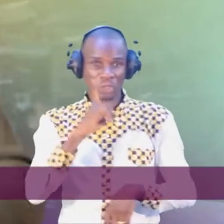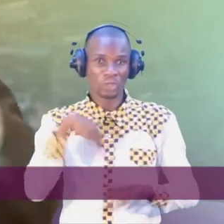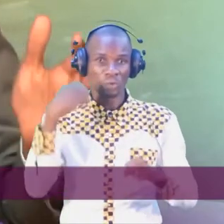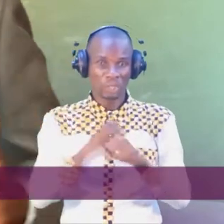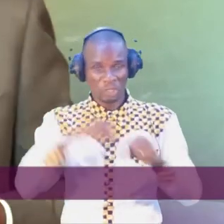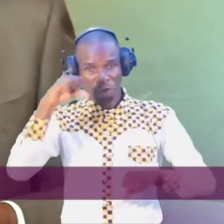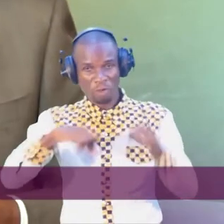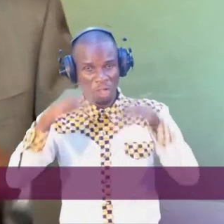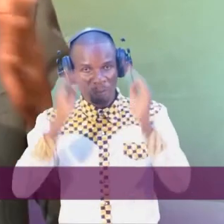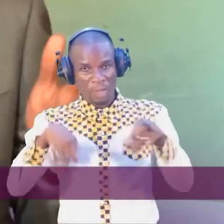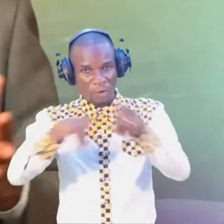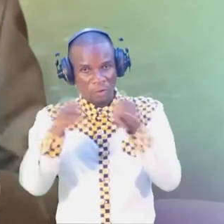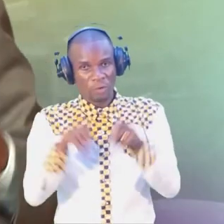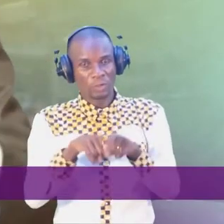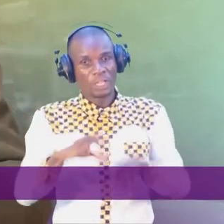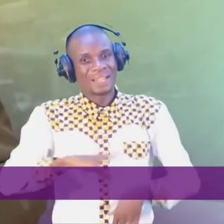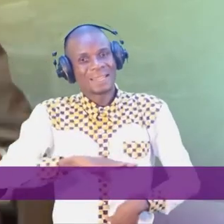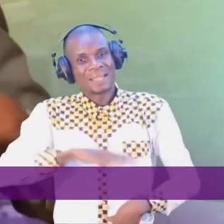na mapatano.